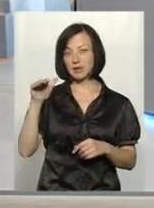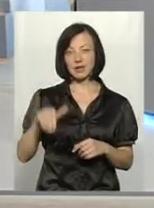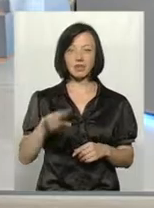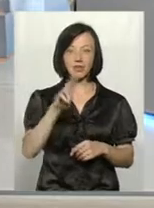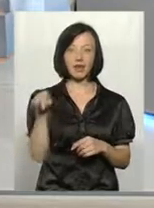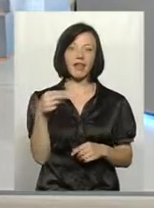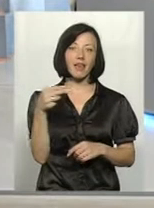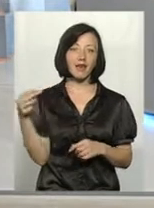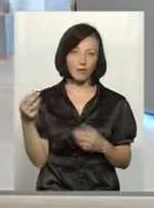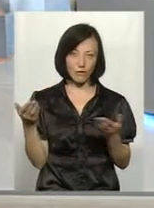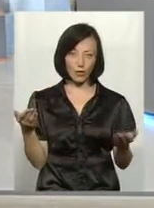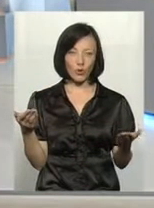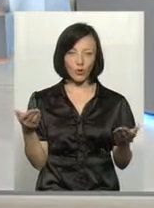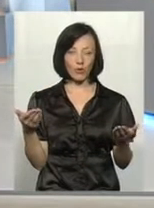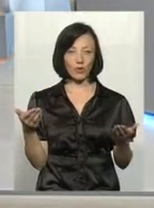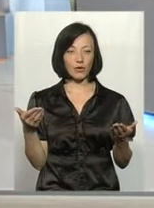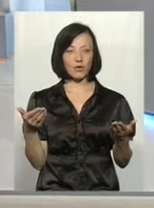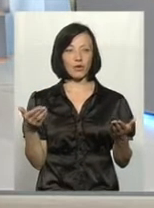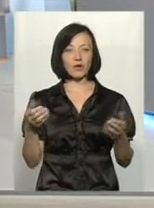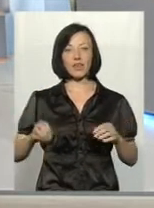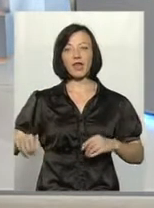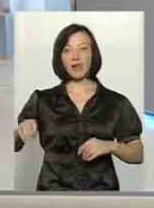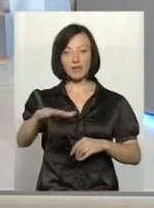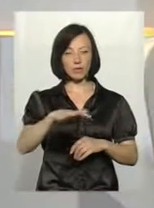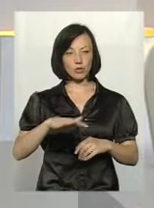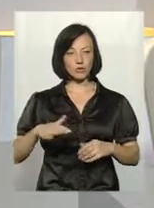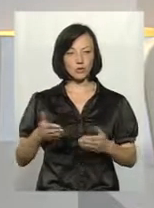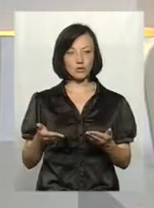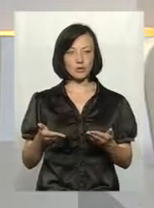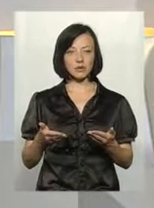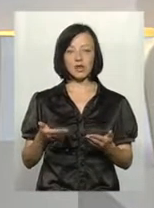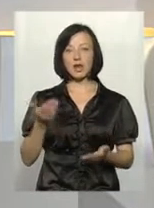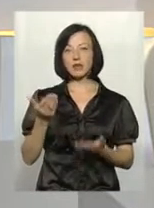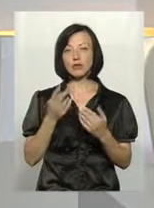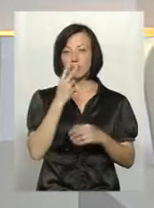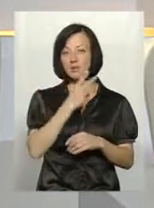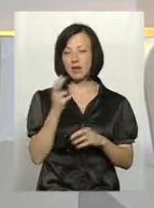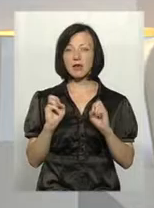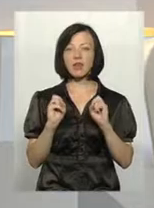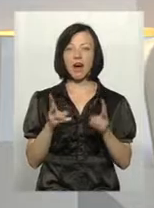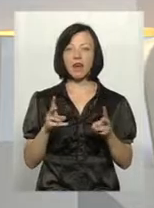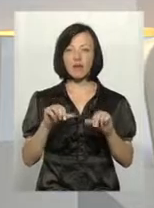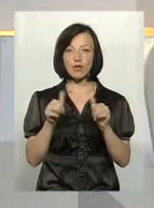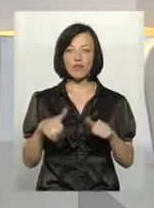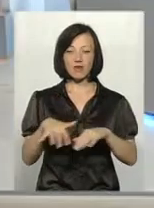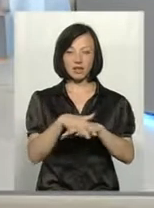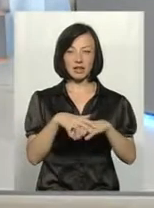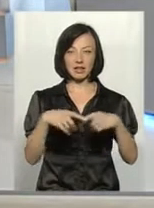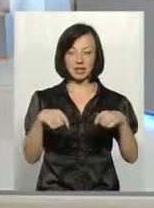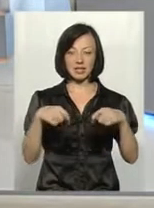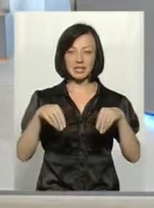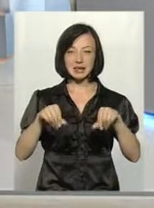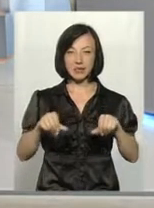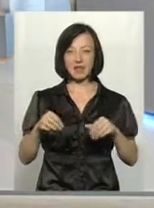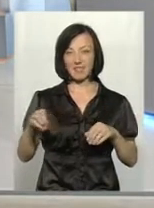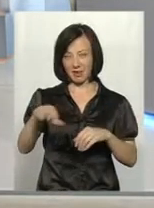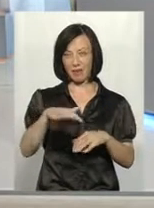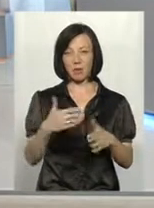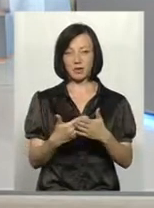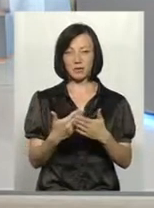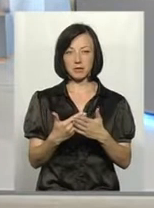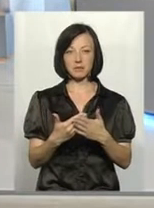тисяч євро, в зоні, в єврозоні. Якщо глянути взагалі, як формувався ринок землі в інших країнах, в Європі, та,